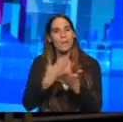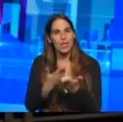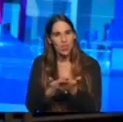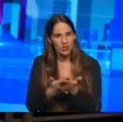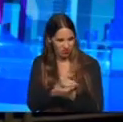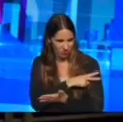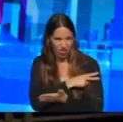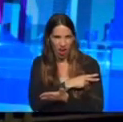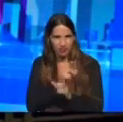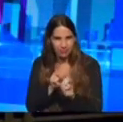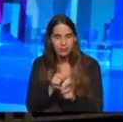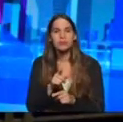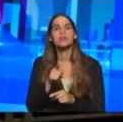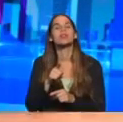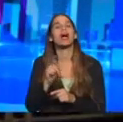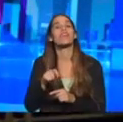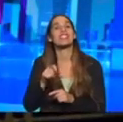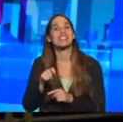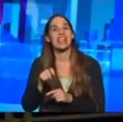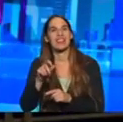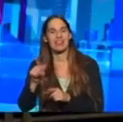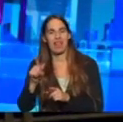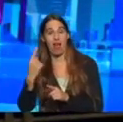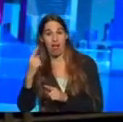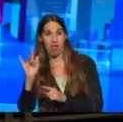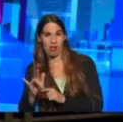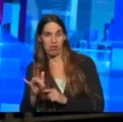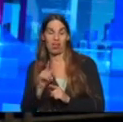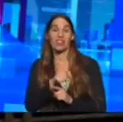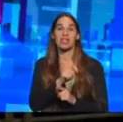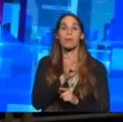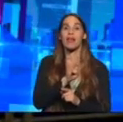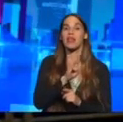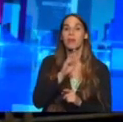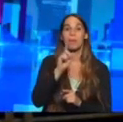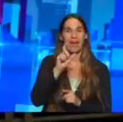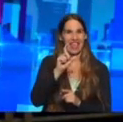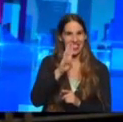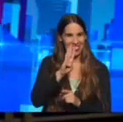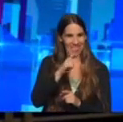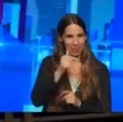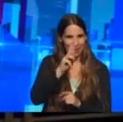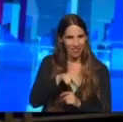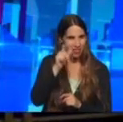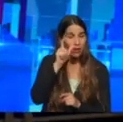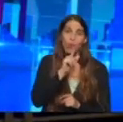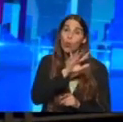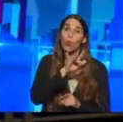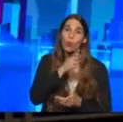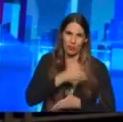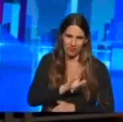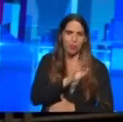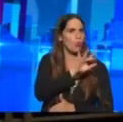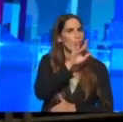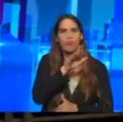רחל עזריה מכולנו התנגדה לחוק הזה. חבר הכנסת בני בגין פשוט נעדר מהמליאה, אבל בכל זאת הוא הצליח